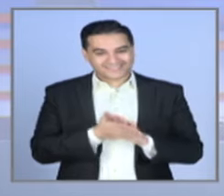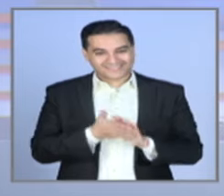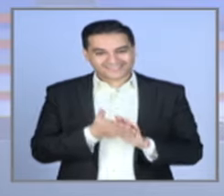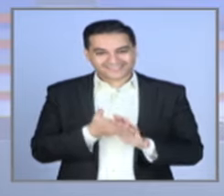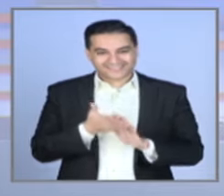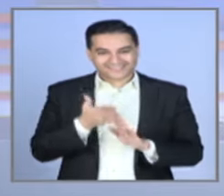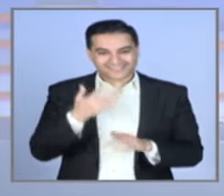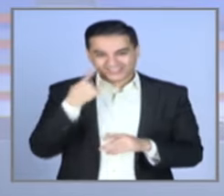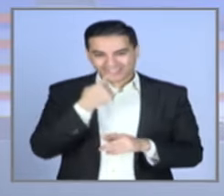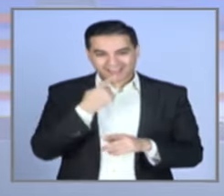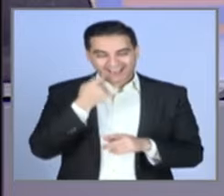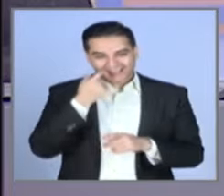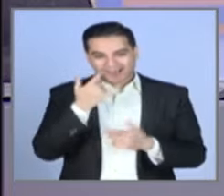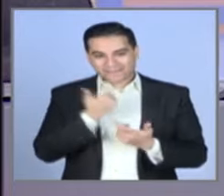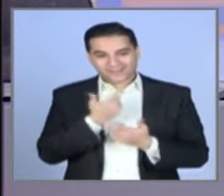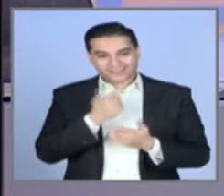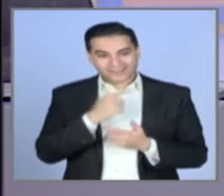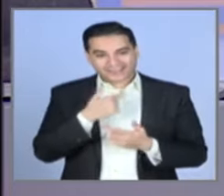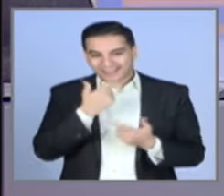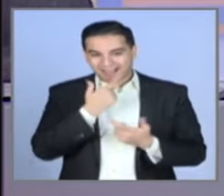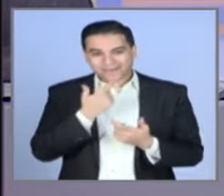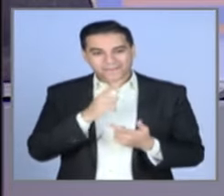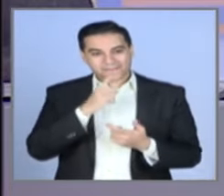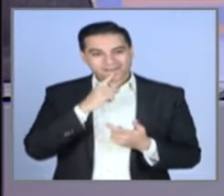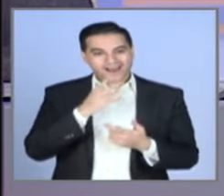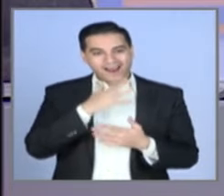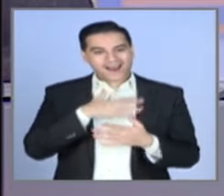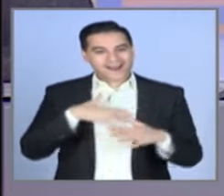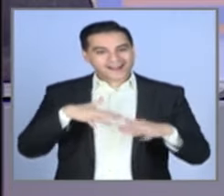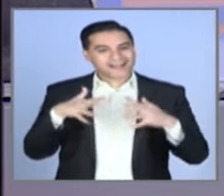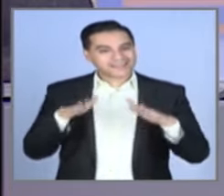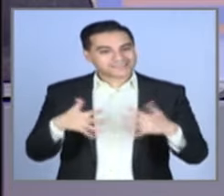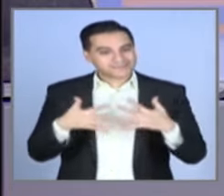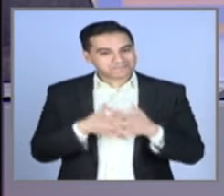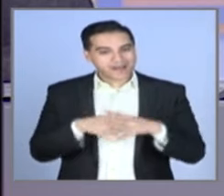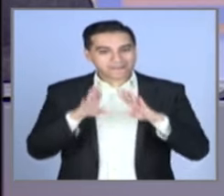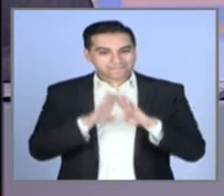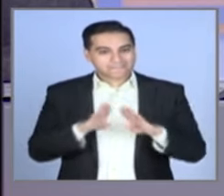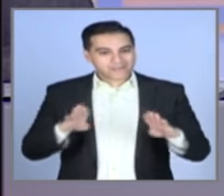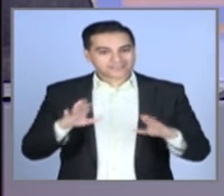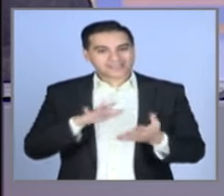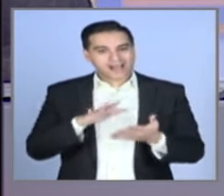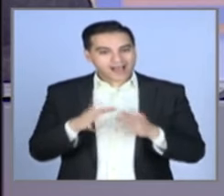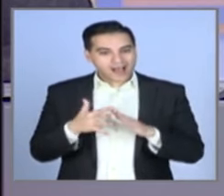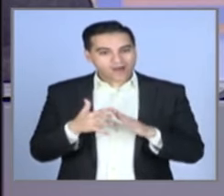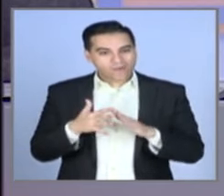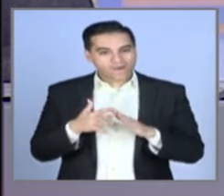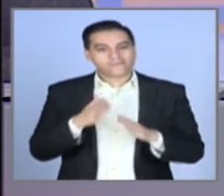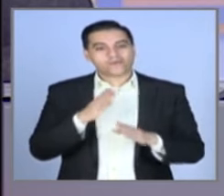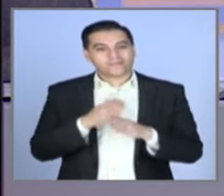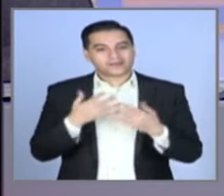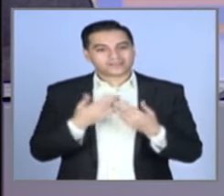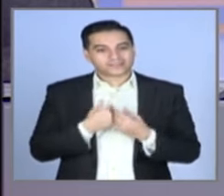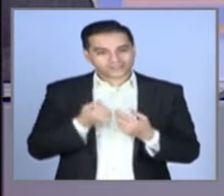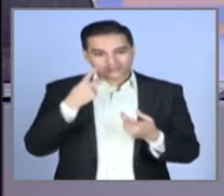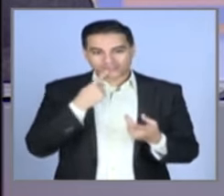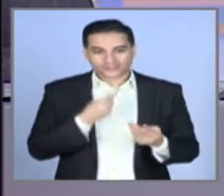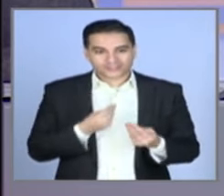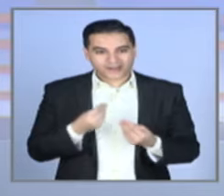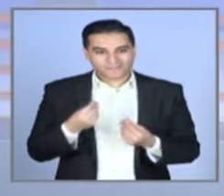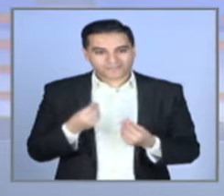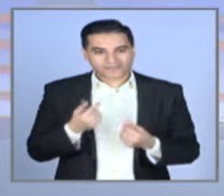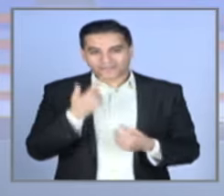موجوده يعني دمك مش خفيف؟ دم خفيف لما بكون على المسرح او المنصه. انا شاعر خلي